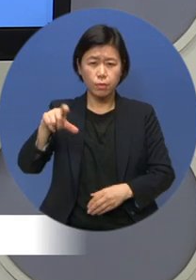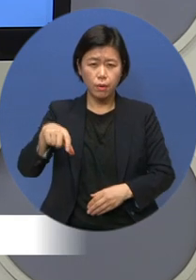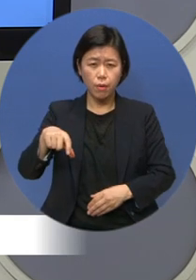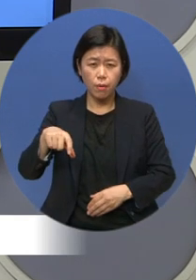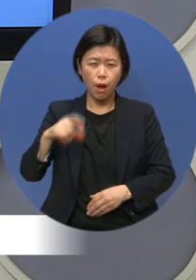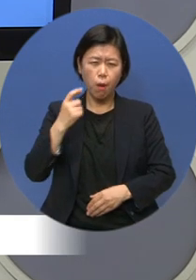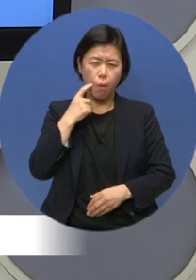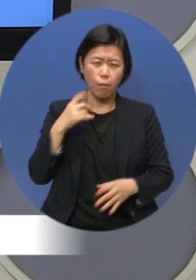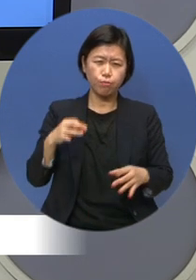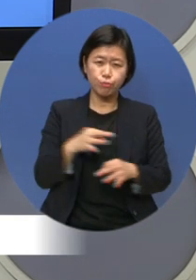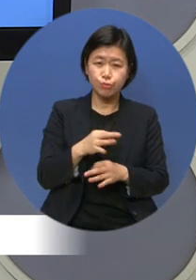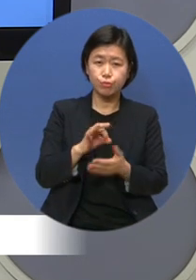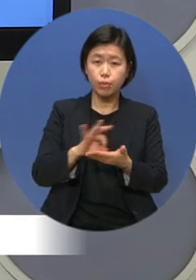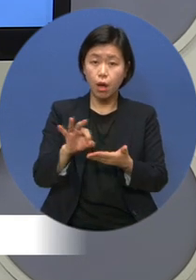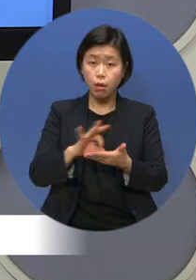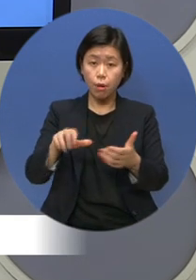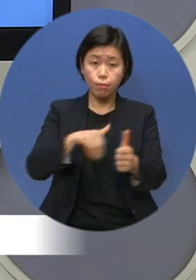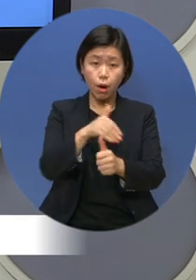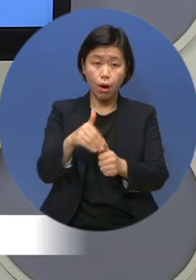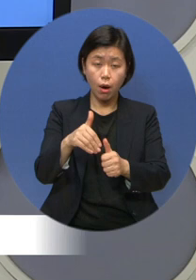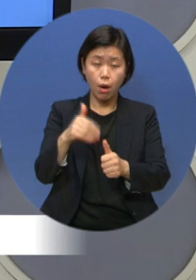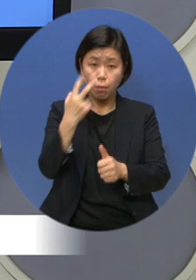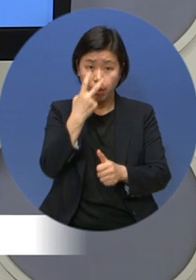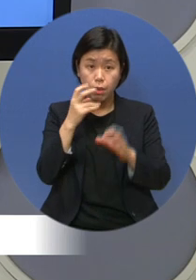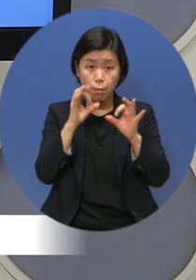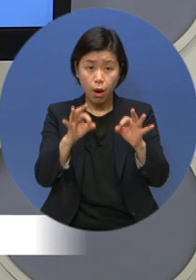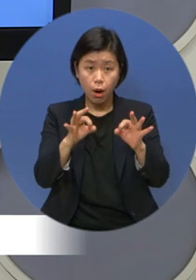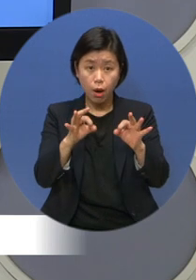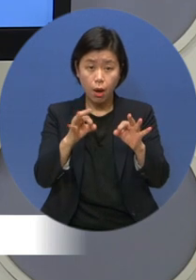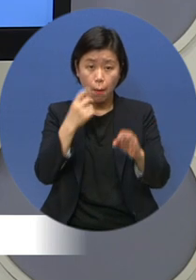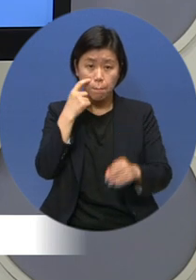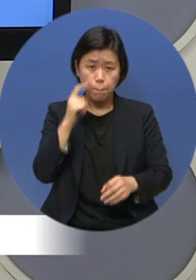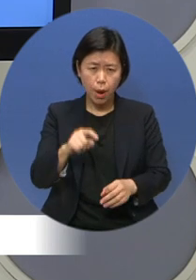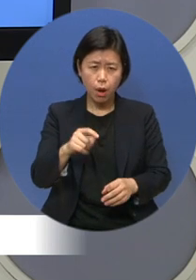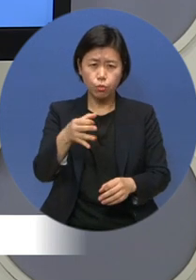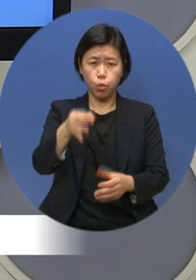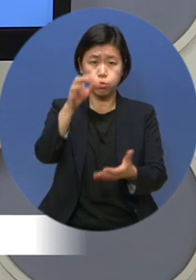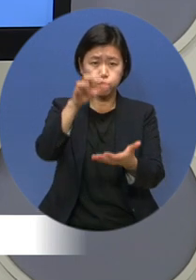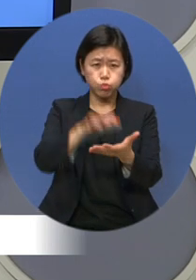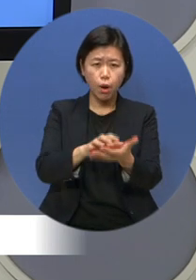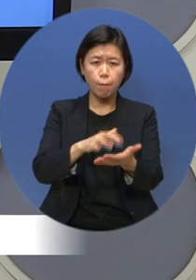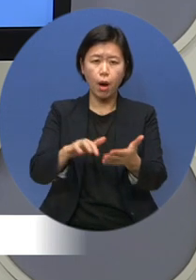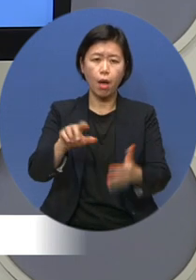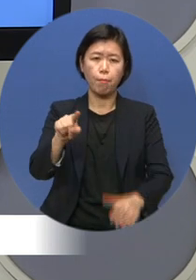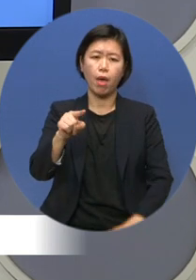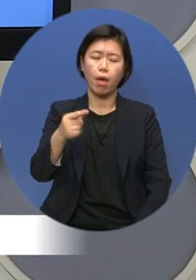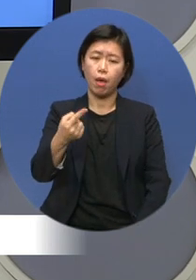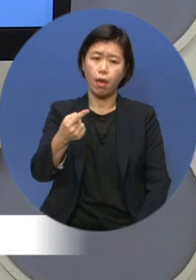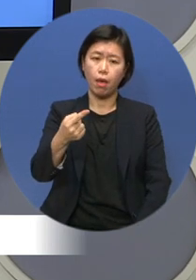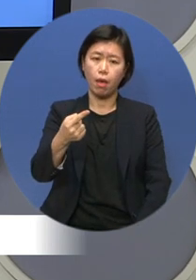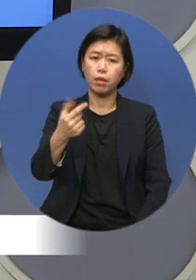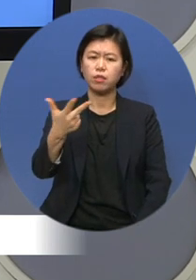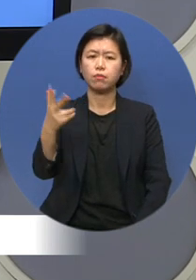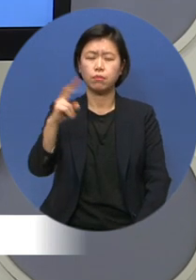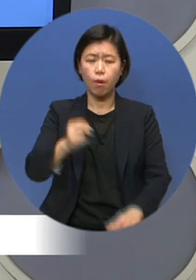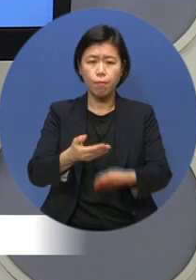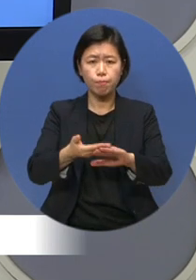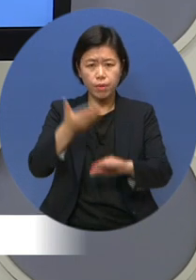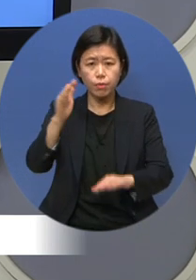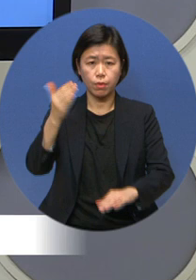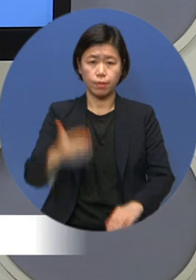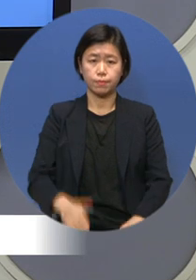현황을 조사한 결과 적발 금액은 총 107억 3000 고 18만 원에 달하는 것으로 나타났습니다